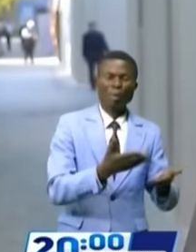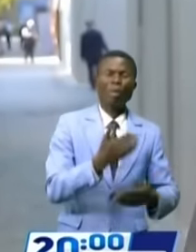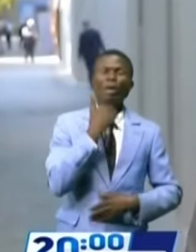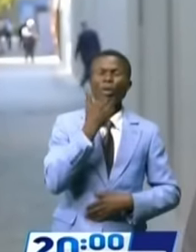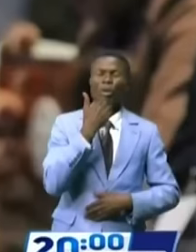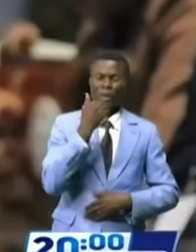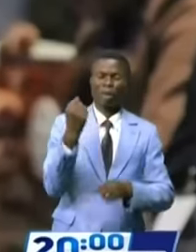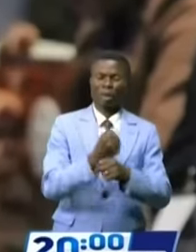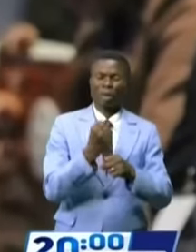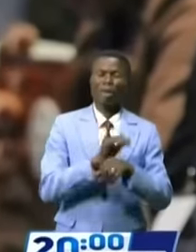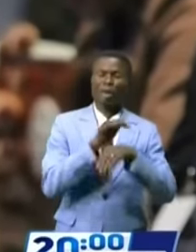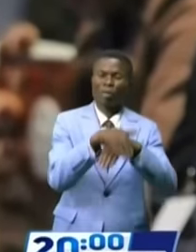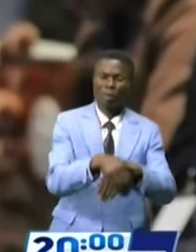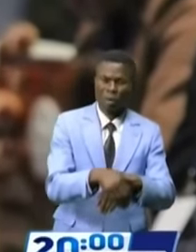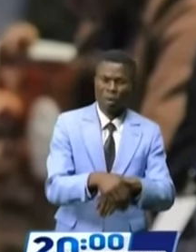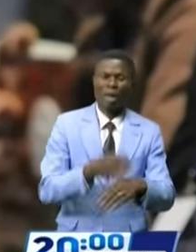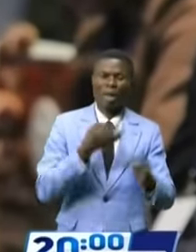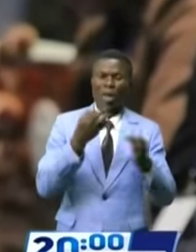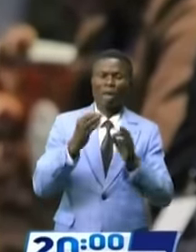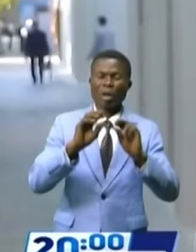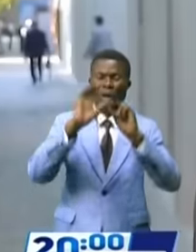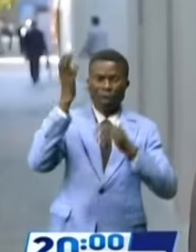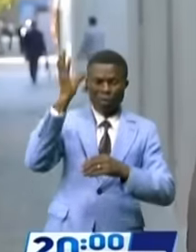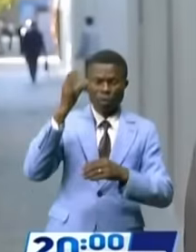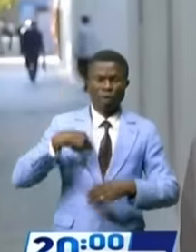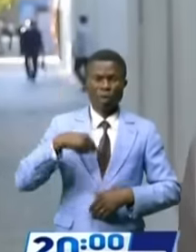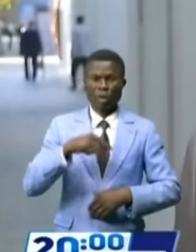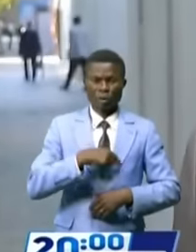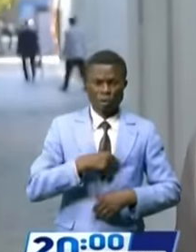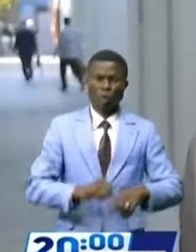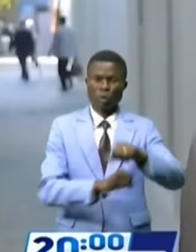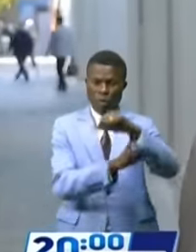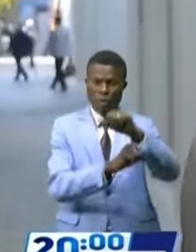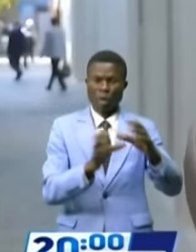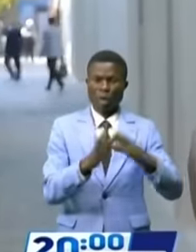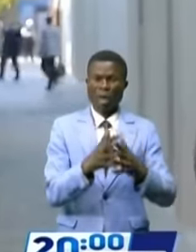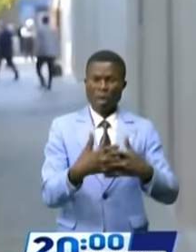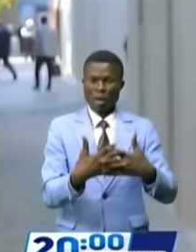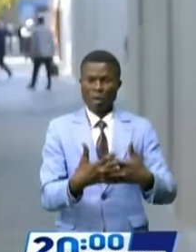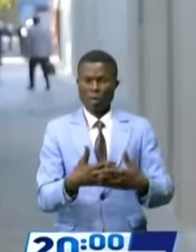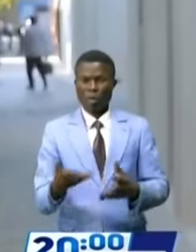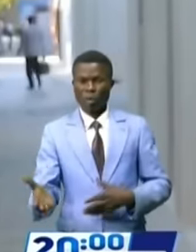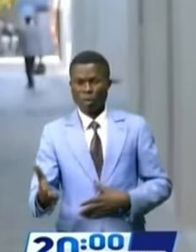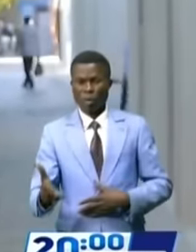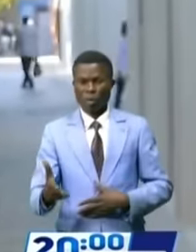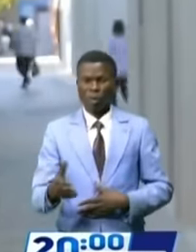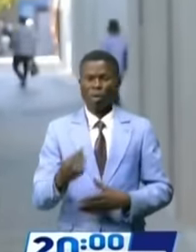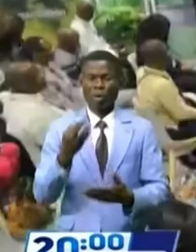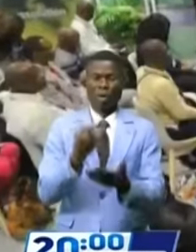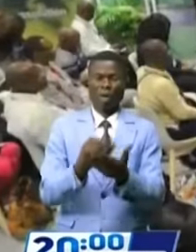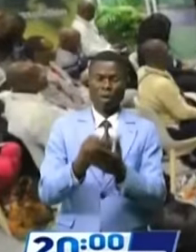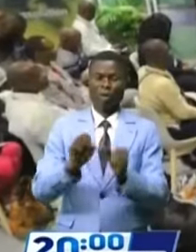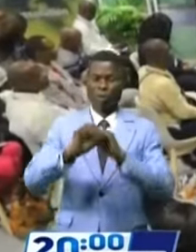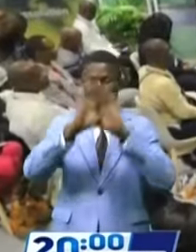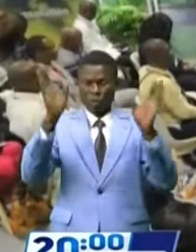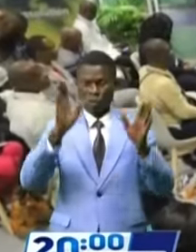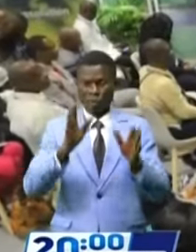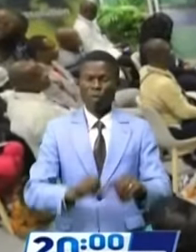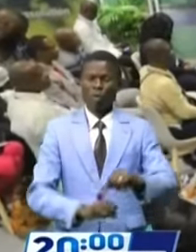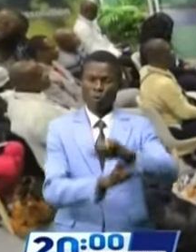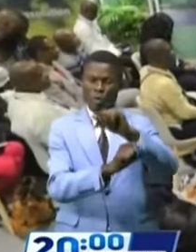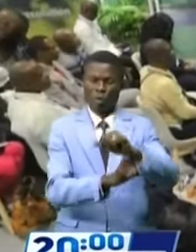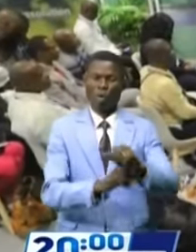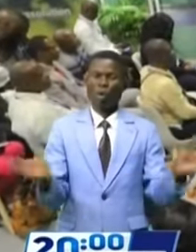privés à s'impliquer dans l'électrification des zones rurales. Et nous, on les appuie aussi avec l'outil que nous avons, que nous appelons le Fonds Mwinda, qui nous aide alors à subventionner pour